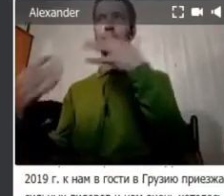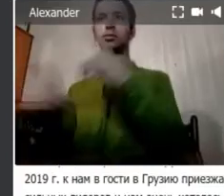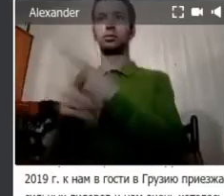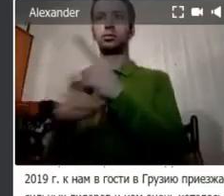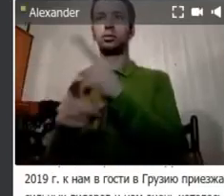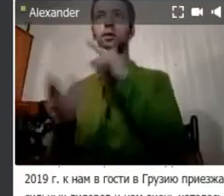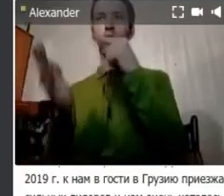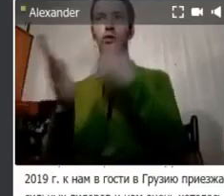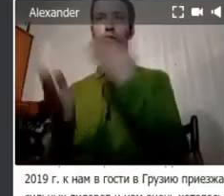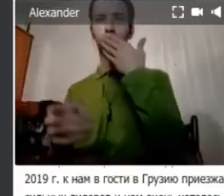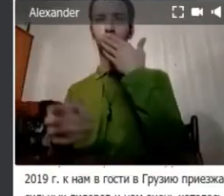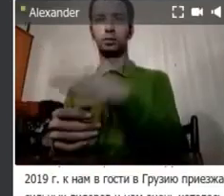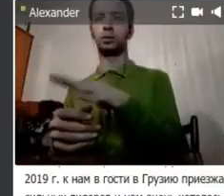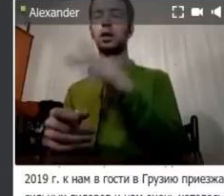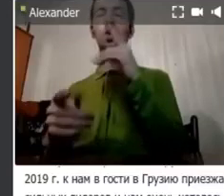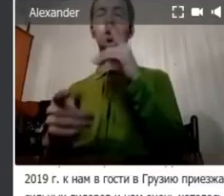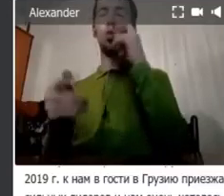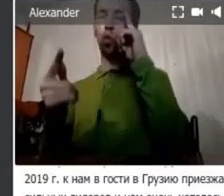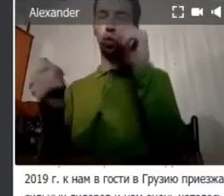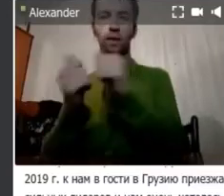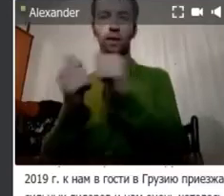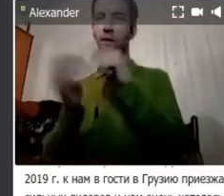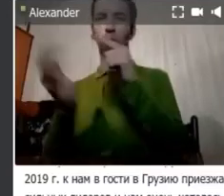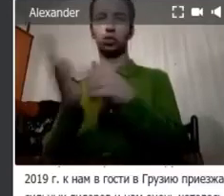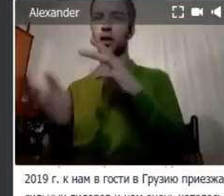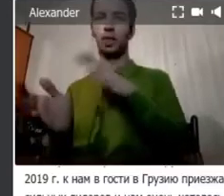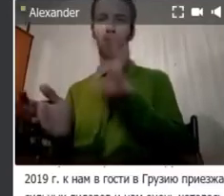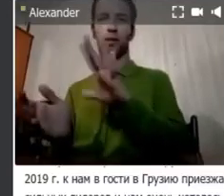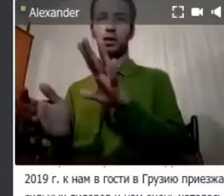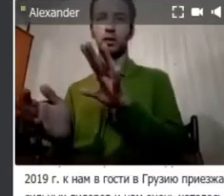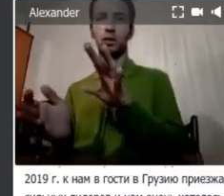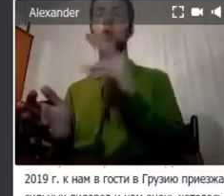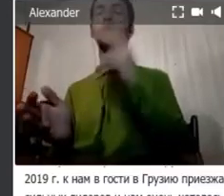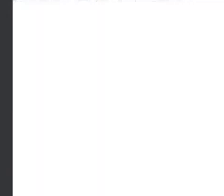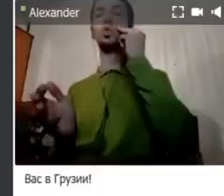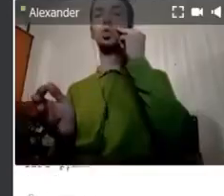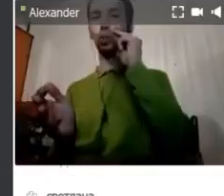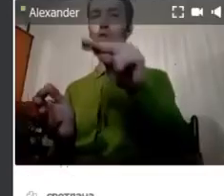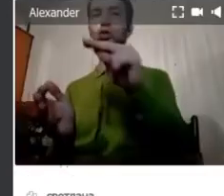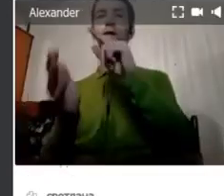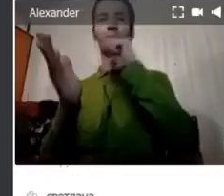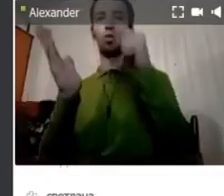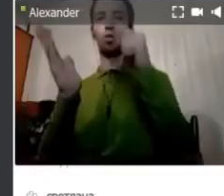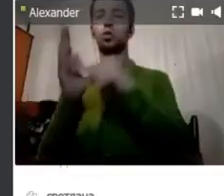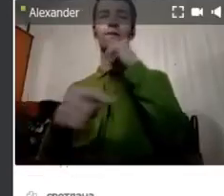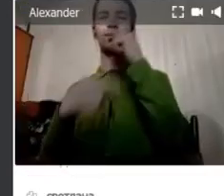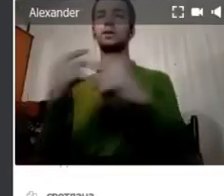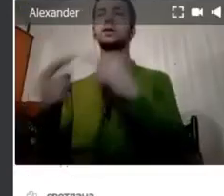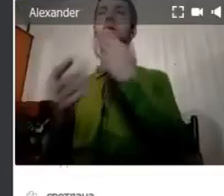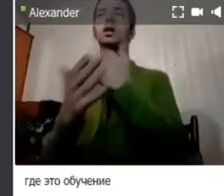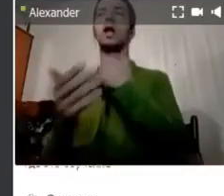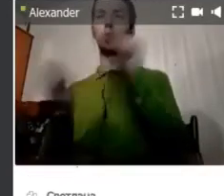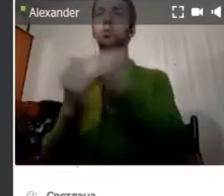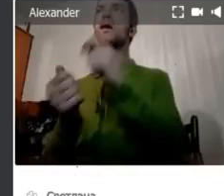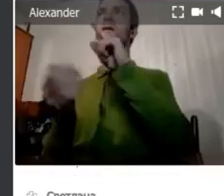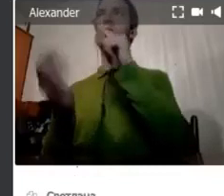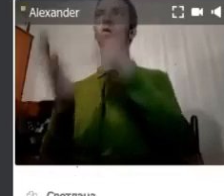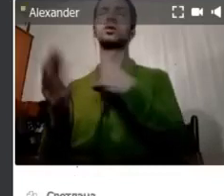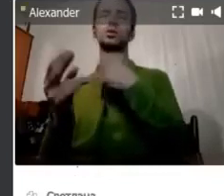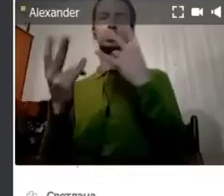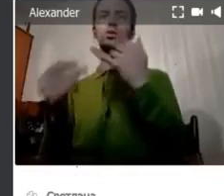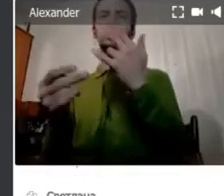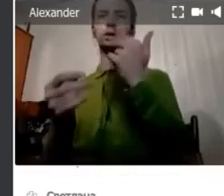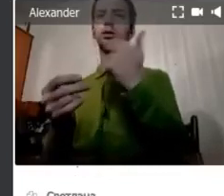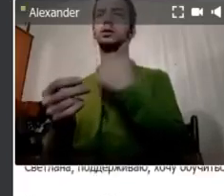чем потом оказаться в глупой ситуации с потенциальным клиентом. Да? Когда вам потенциальный клиент задаст такой же вопрос, вы не сможете